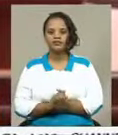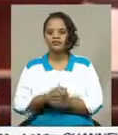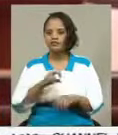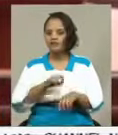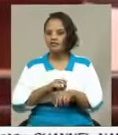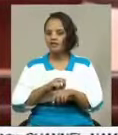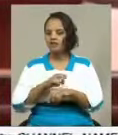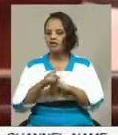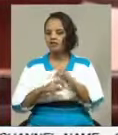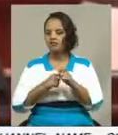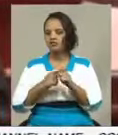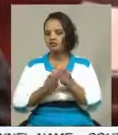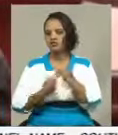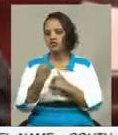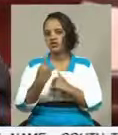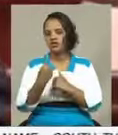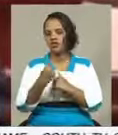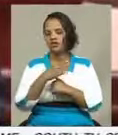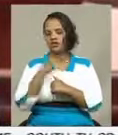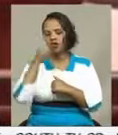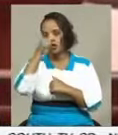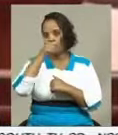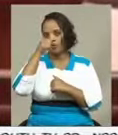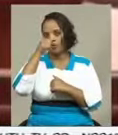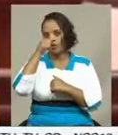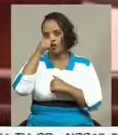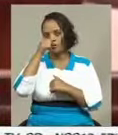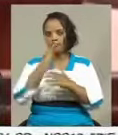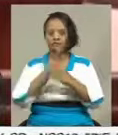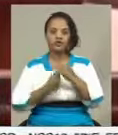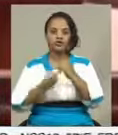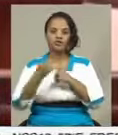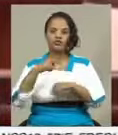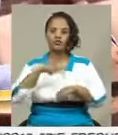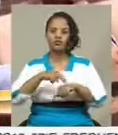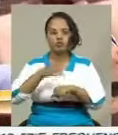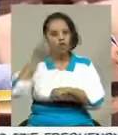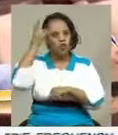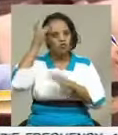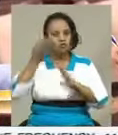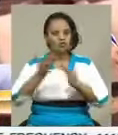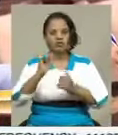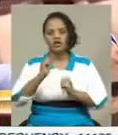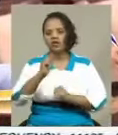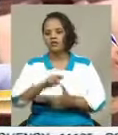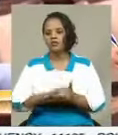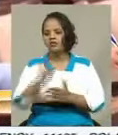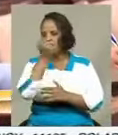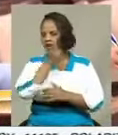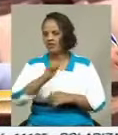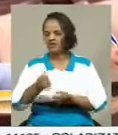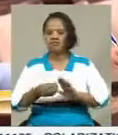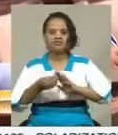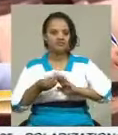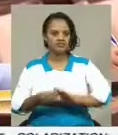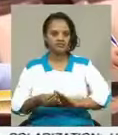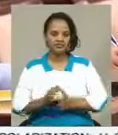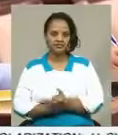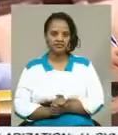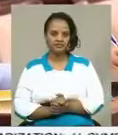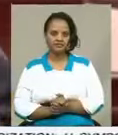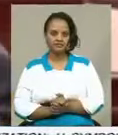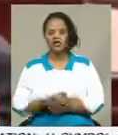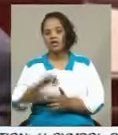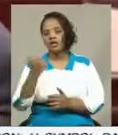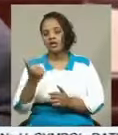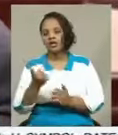ለአእምሯችሁና ለአእምሯችሁ ብቻ እና ለኢትዮጵያ ብቻ የምትቆሙ ኮሚሽነሮች መሆን መቻል አለባችሁ። የማንንም ጫና እዛ ጋር የማትመለከቱ።